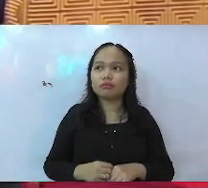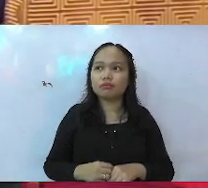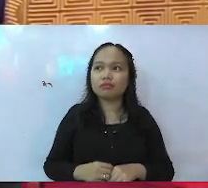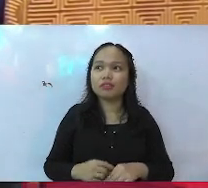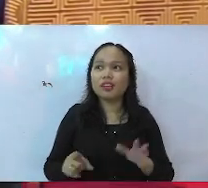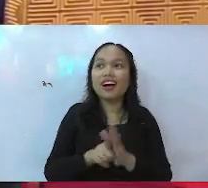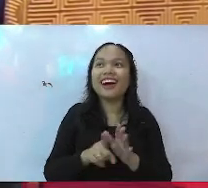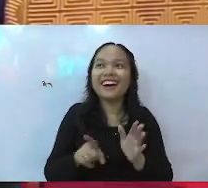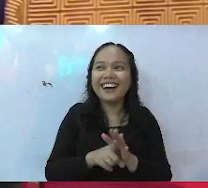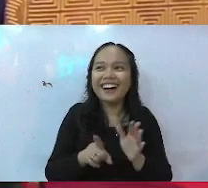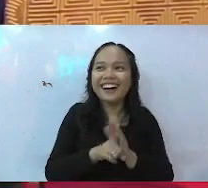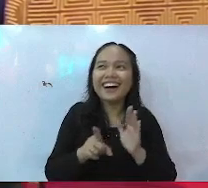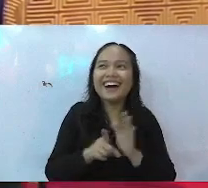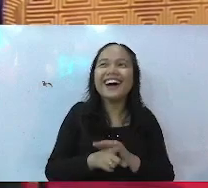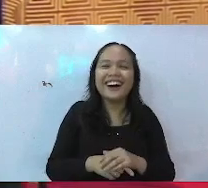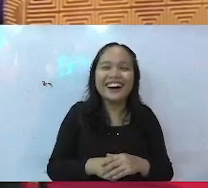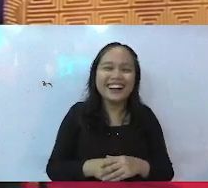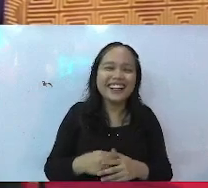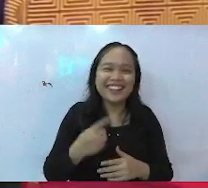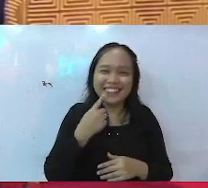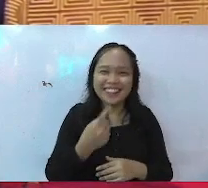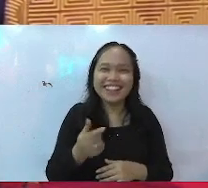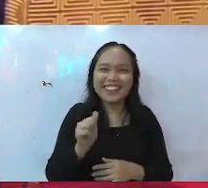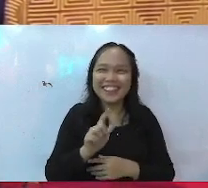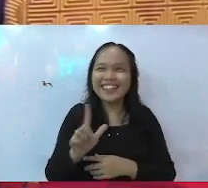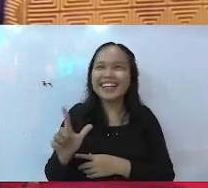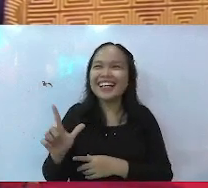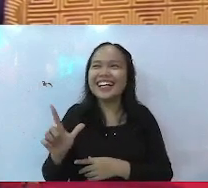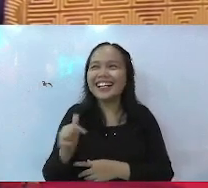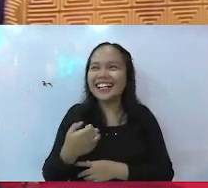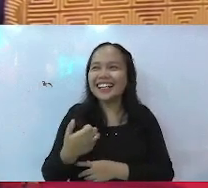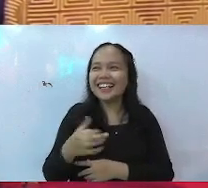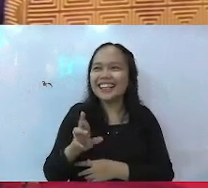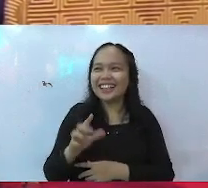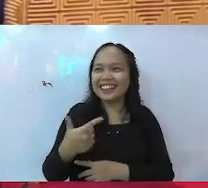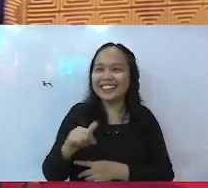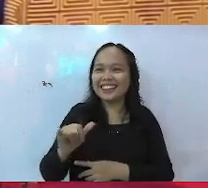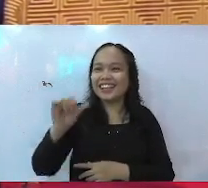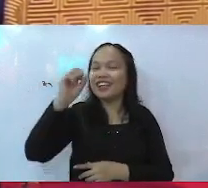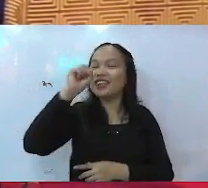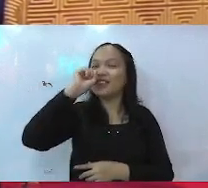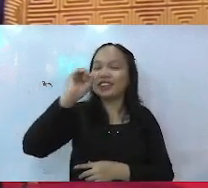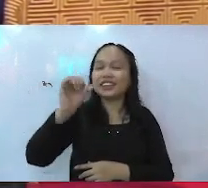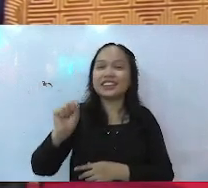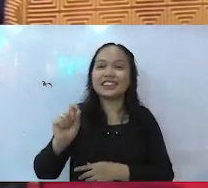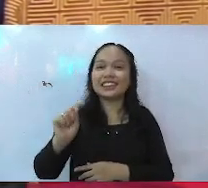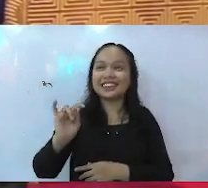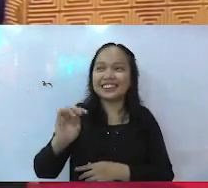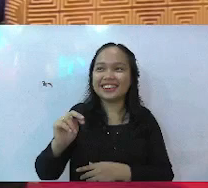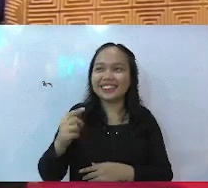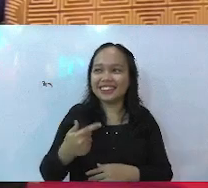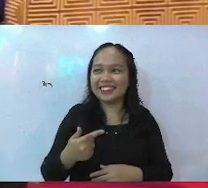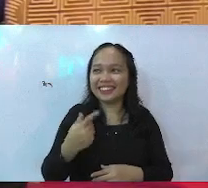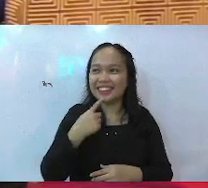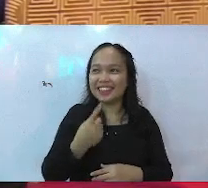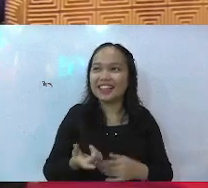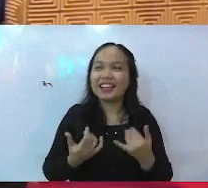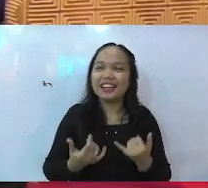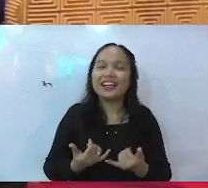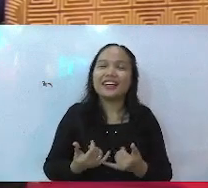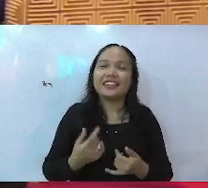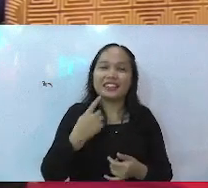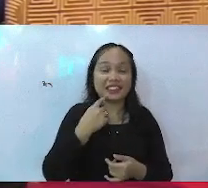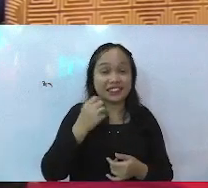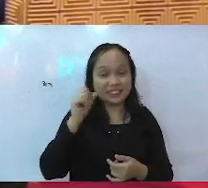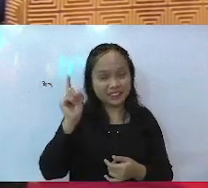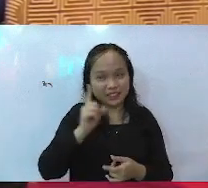nangangati ako allergy ako doon eh Oo may ano may drawback may withdrawal may withdrawal withdrawal pa eh h Alam mo sir J sir dom